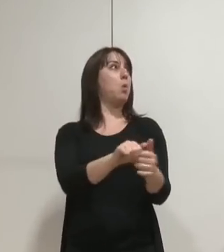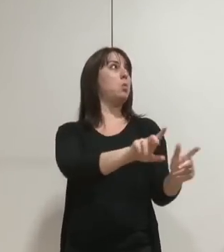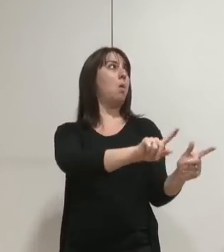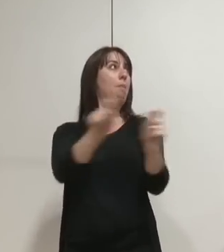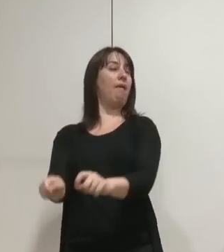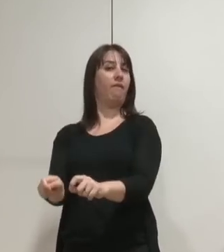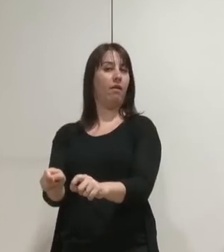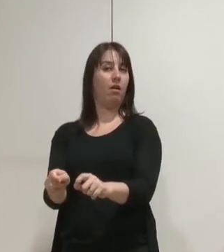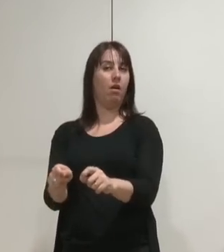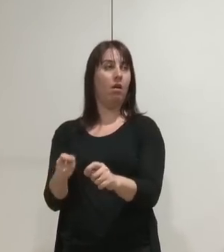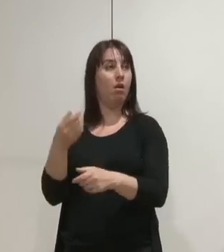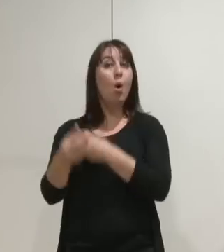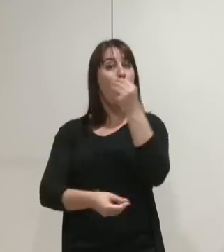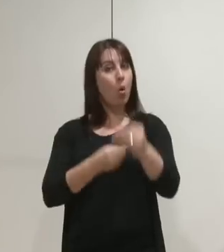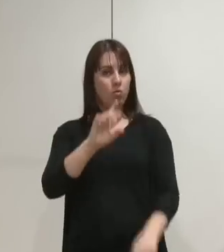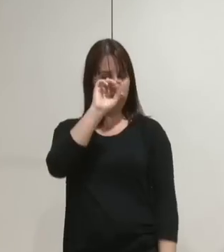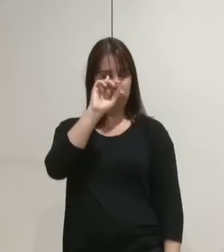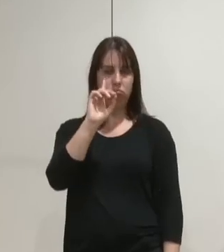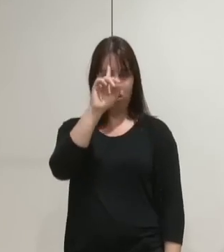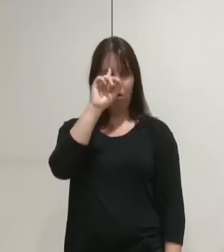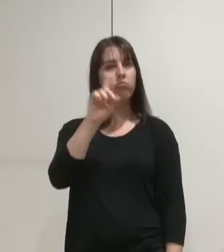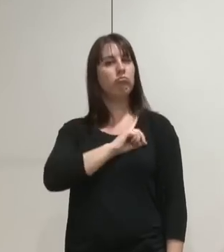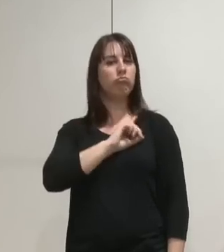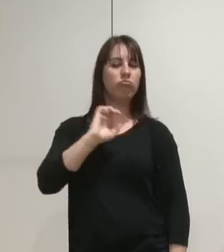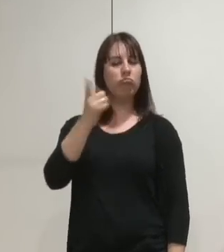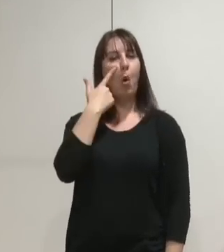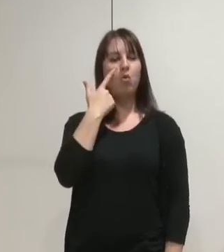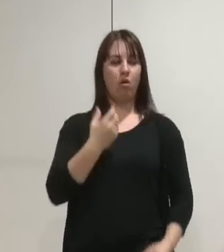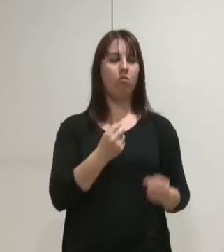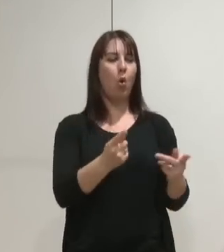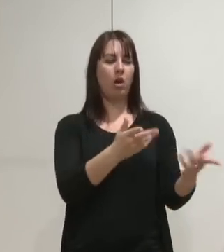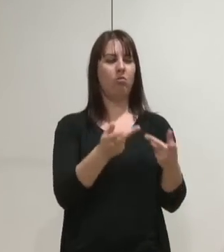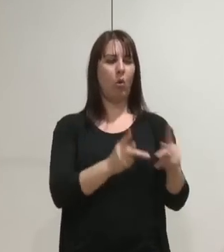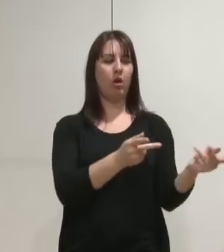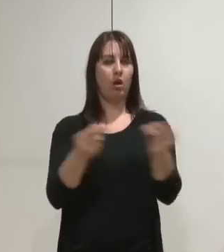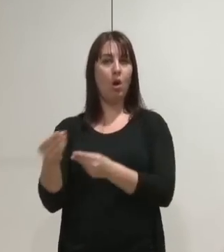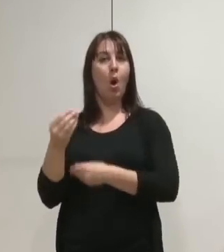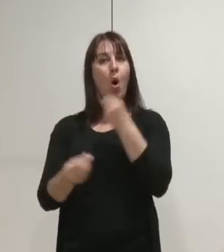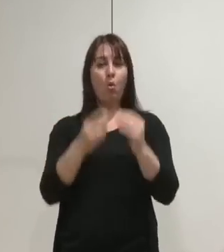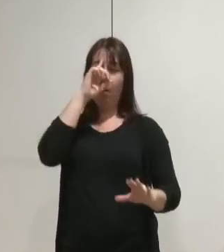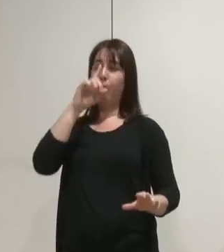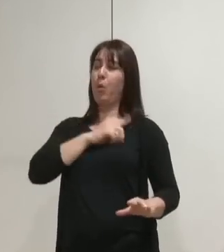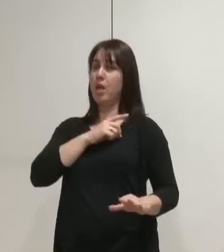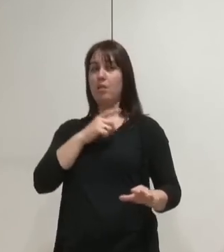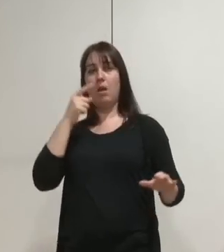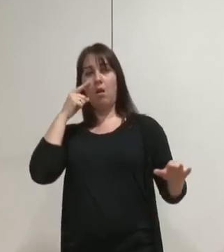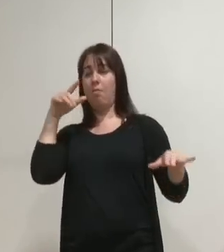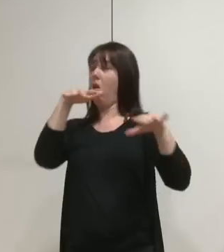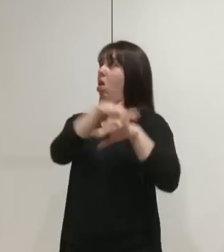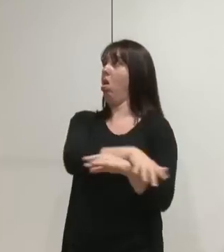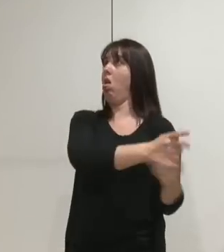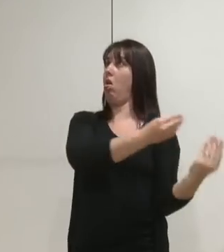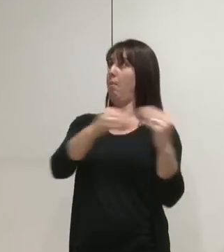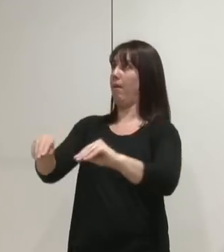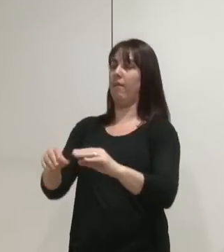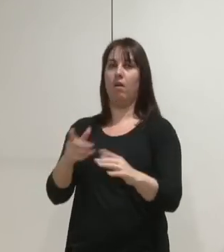fait de votre plein gré soit ça s'est fait à l'insu de votre plein gré je n'en sais rien mais c'est cette